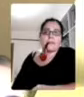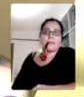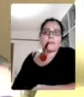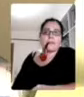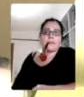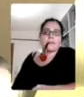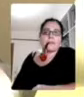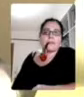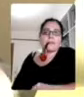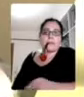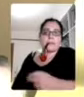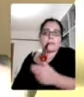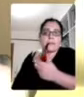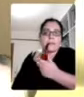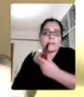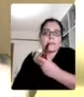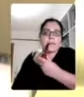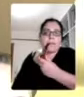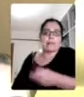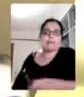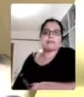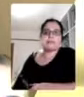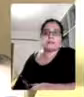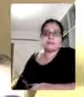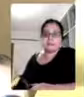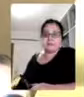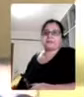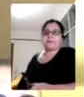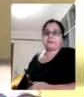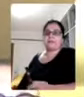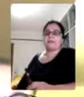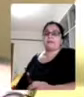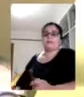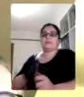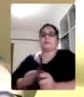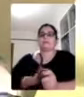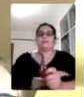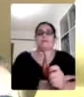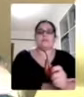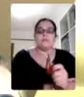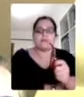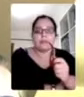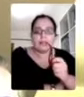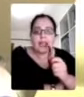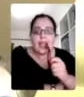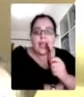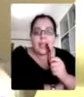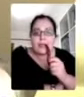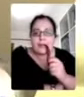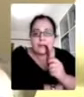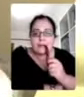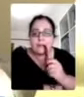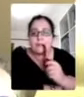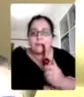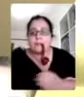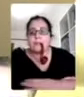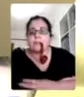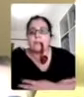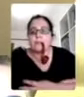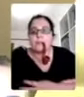Bir de üstüne uzun piponun hani dengesiz gibi böyle ağızda dikkat dağıtıcı hale gelmesi benim hoşuma giden bir şey değil açıkçası.